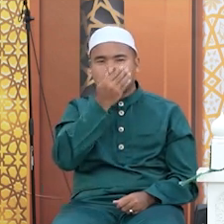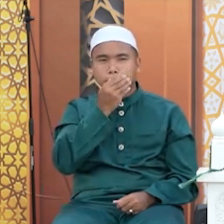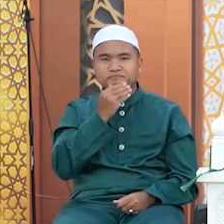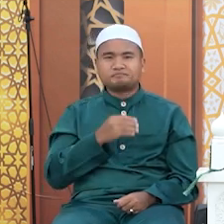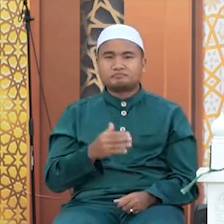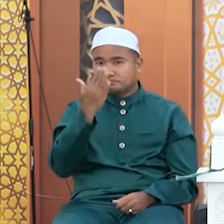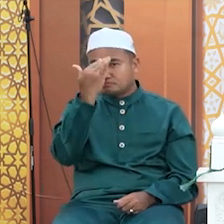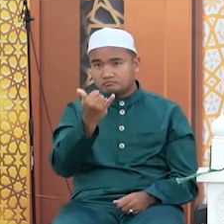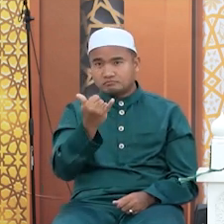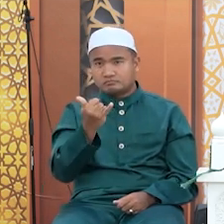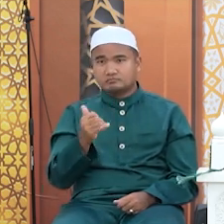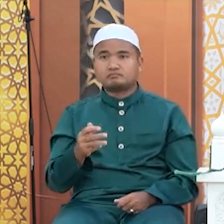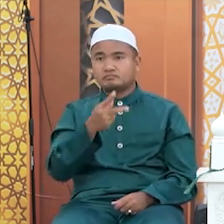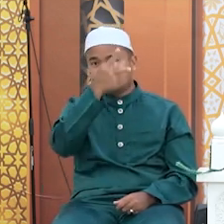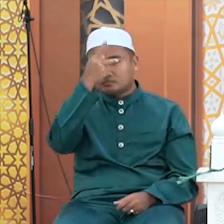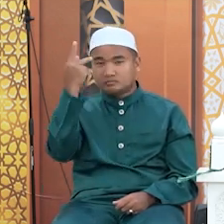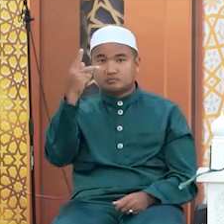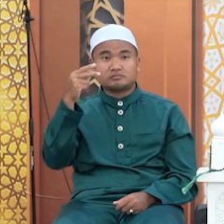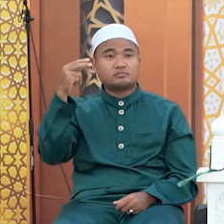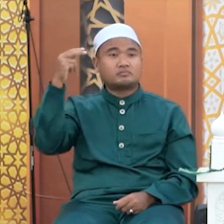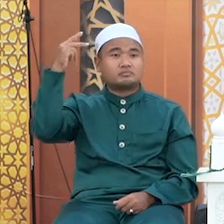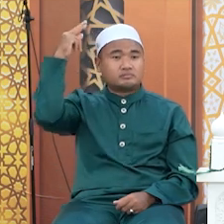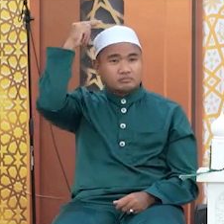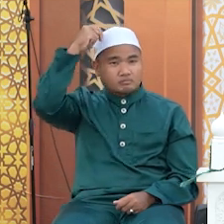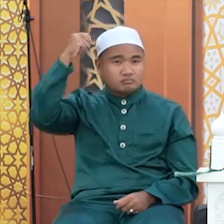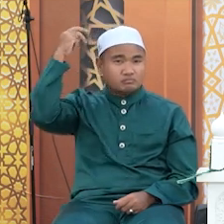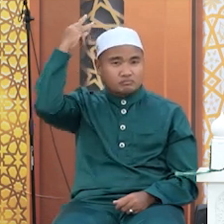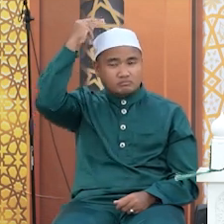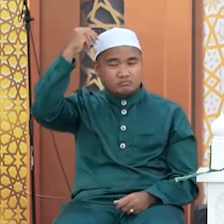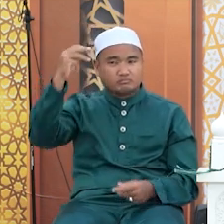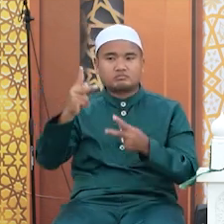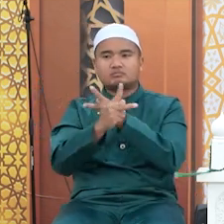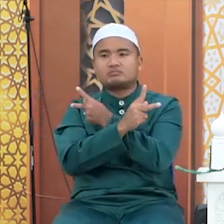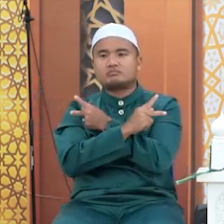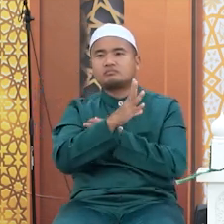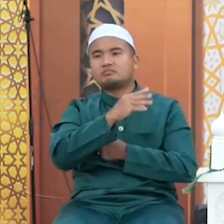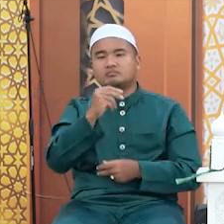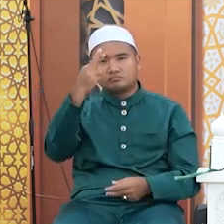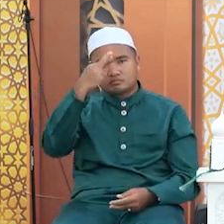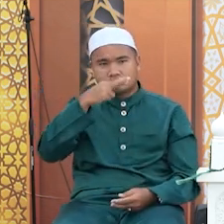Rasulullah kasih, rahmat, sayang. Nabi sayang umat dia.